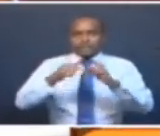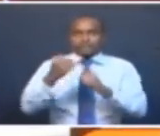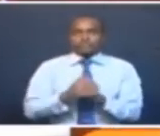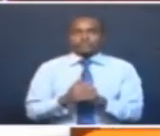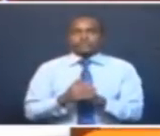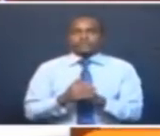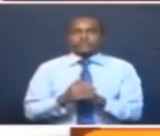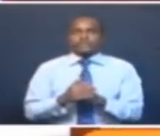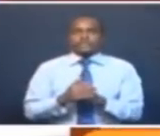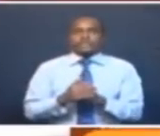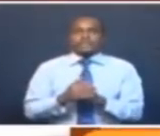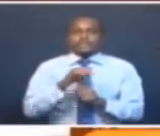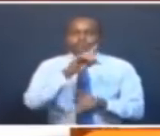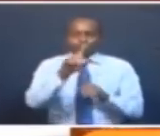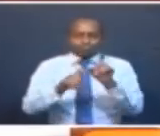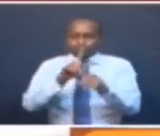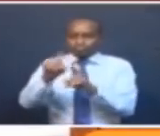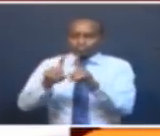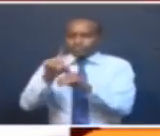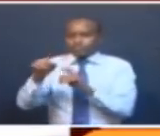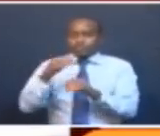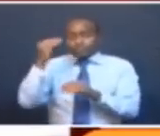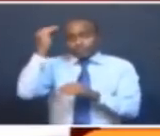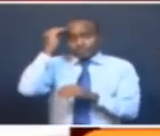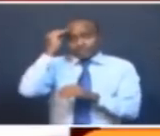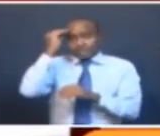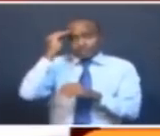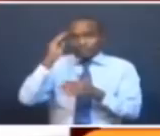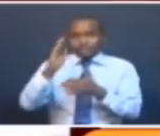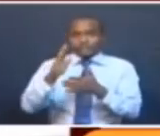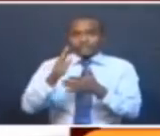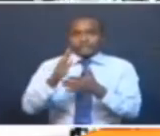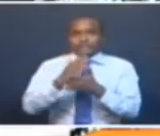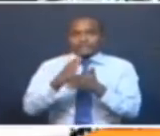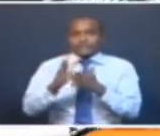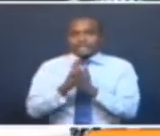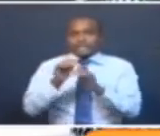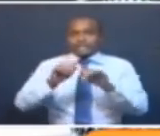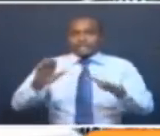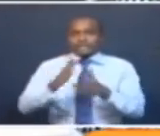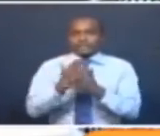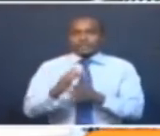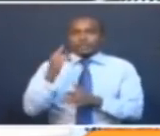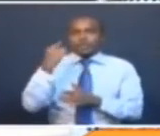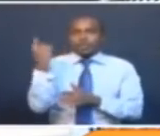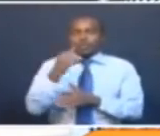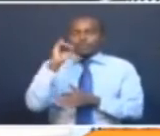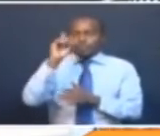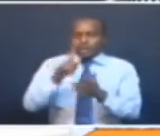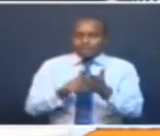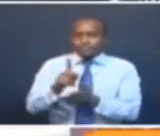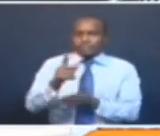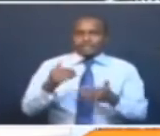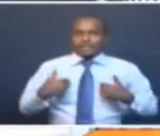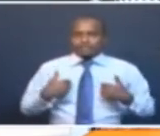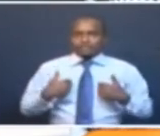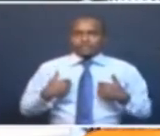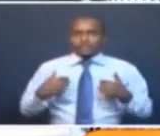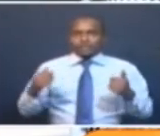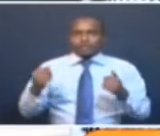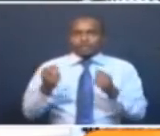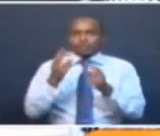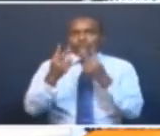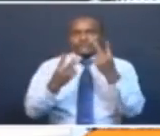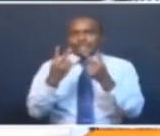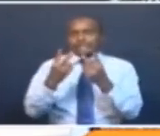imewahoji maafisa kutoka Wizara ya Elimu pamoja na wale wa Wizara ya Ardhi. Only one payment has been made on 22nd